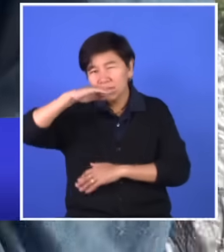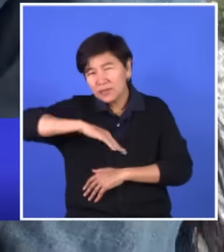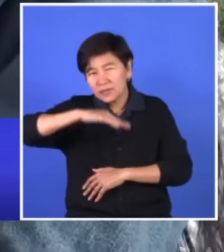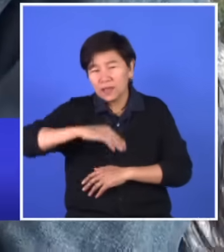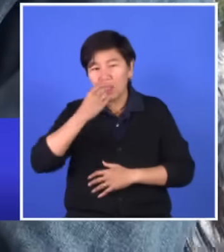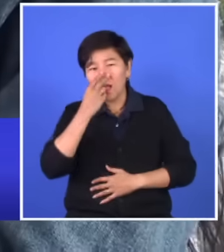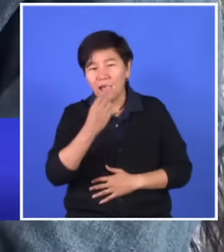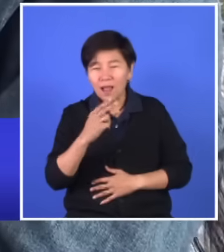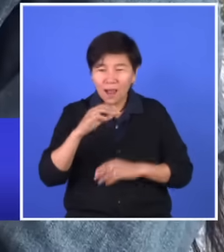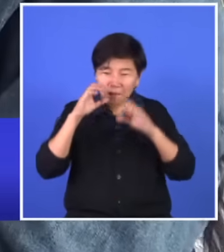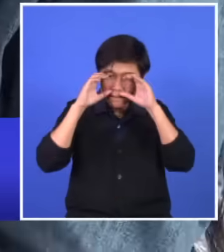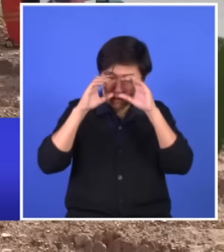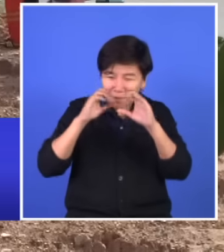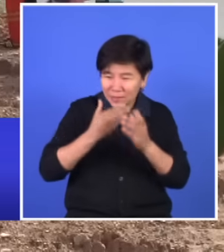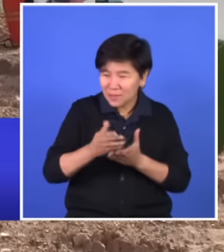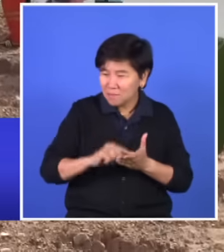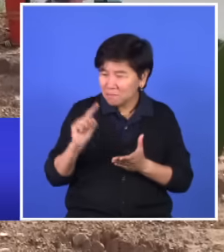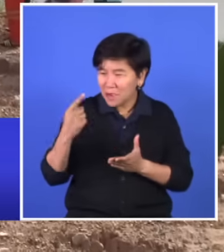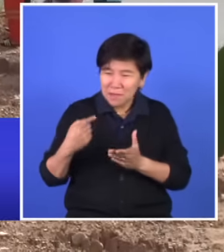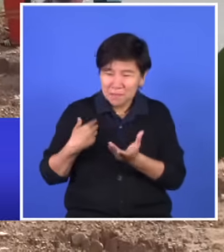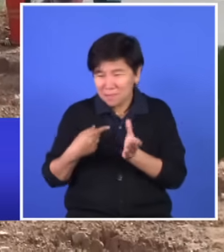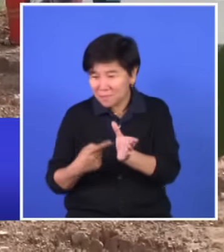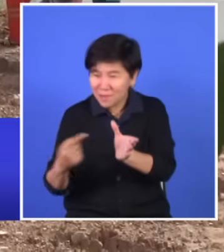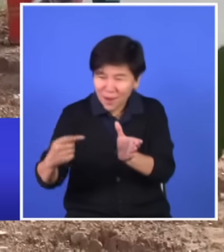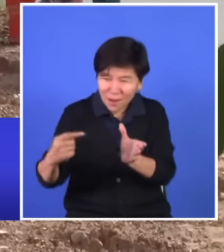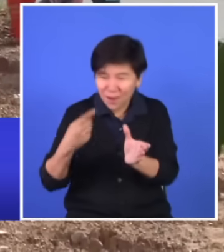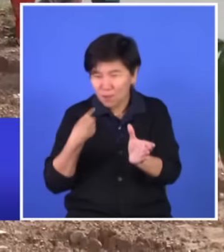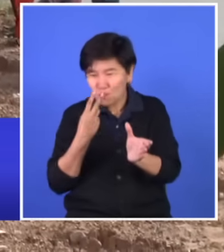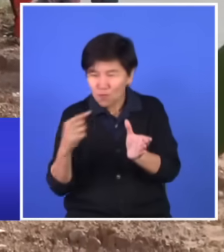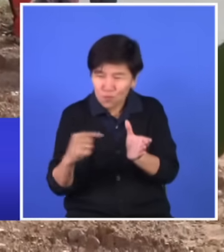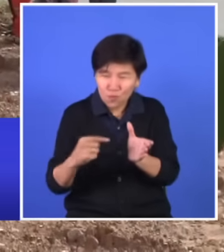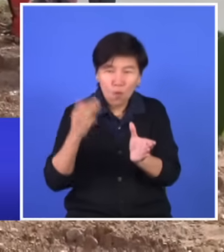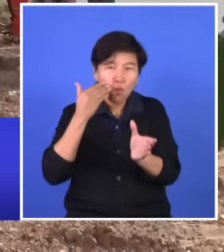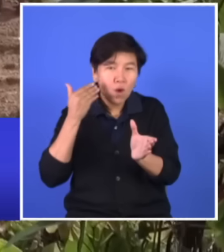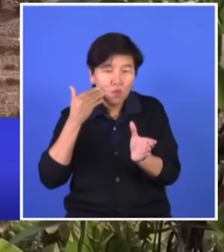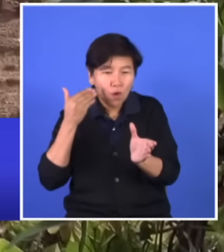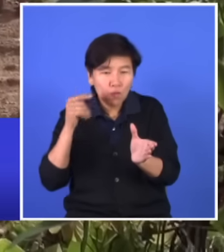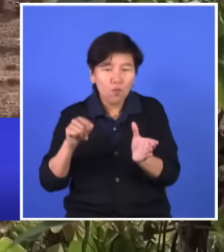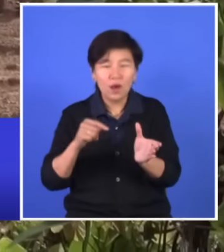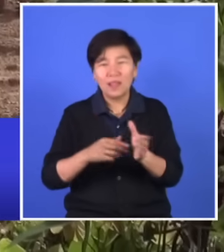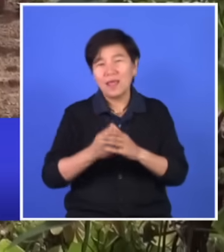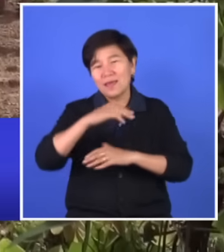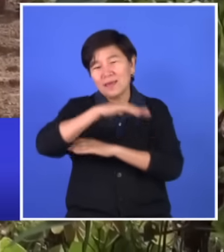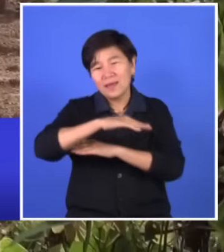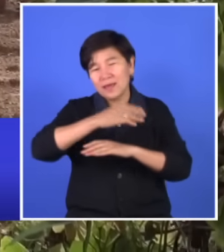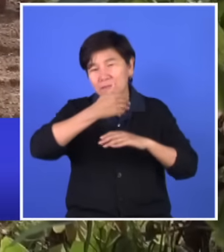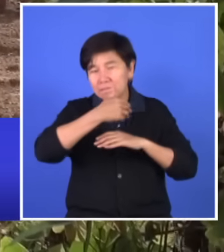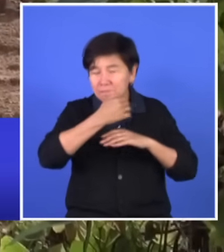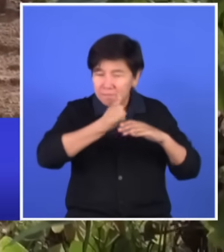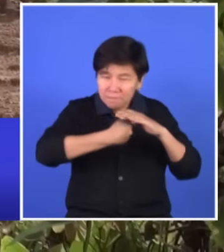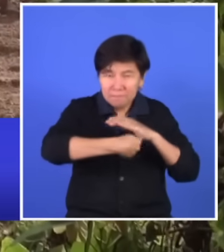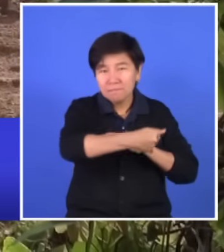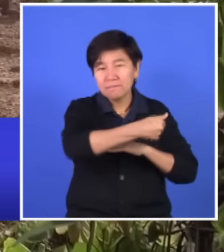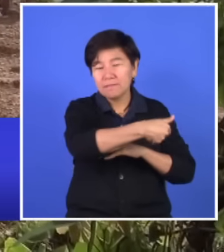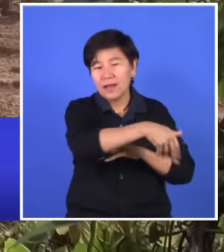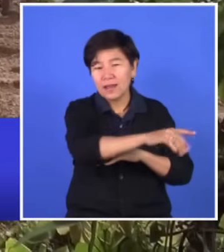อวดหน้ากากดำน้ำที่สั่งมาเช้าวันถัดมาเอ๊ะไม่มาทำงานสงสัยว่าคงจะเห่อหน้ากากใหม่ล่ะมั้งไปดำน้ำยิง